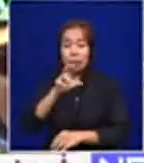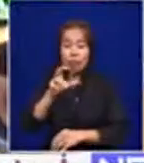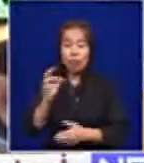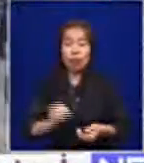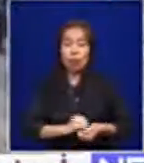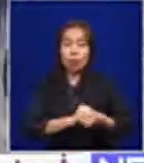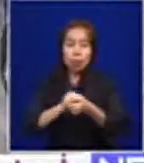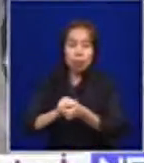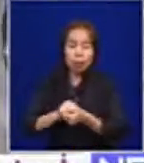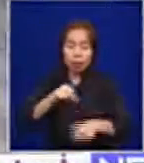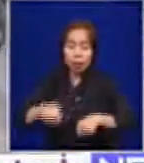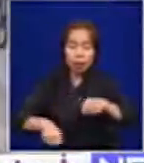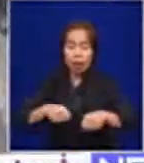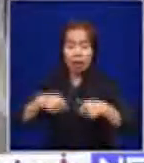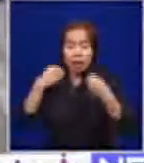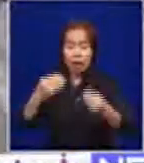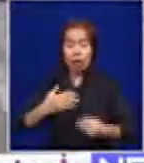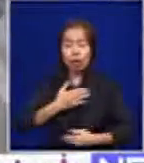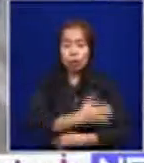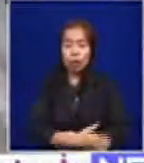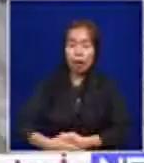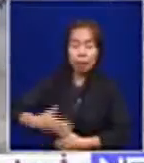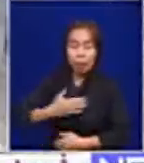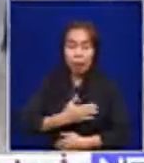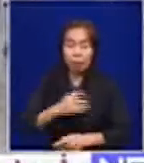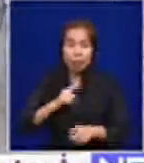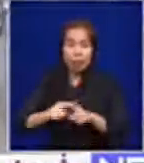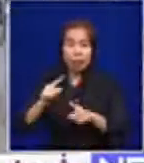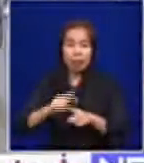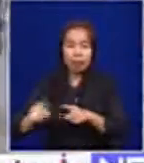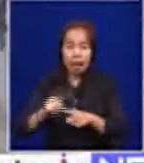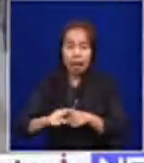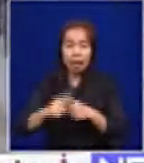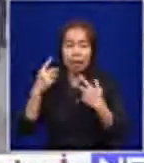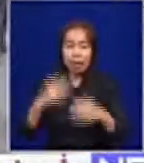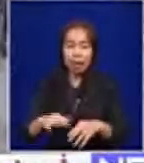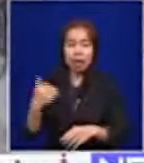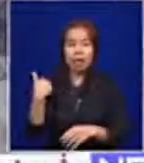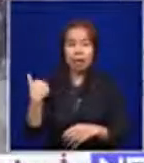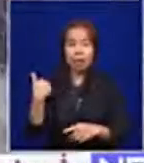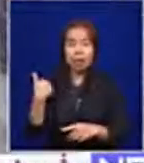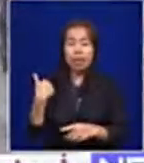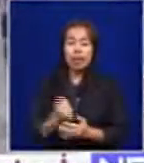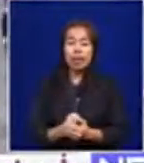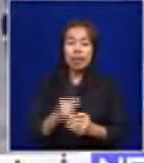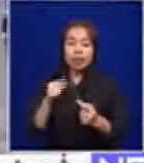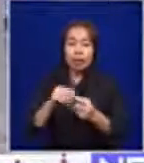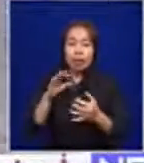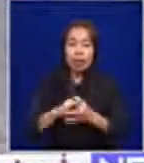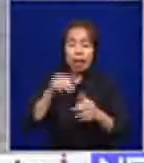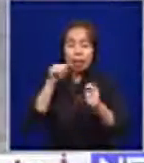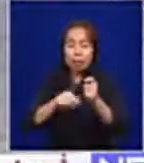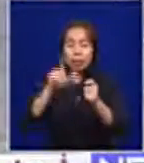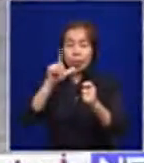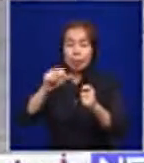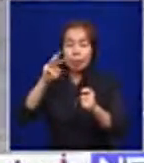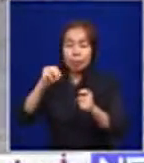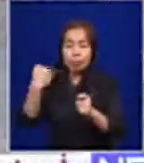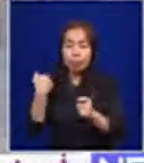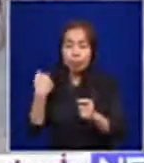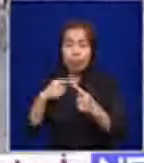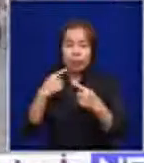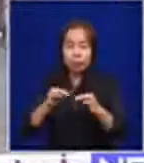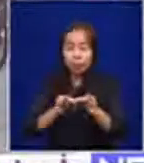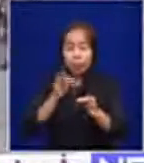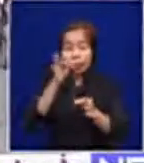านวันหยุดเพื่อสุขภาพรักสิ่งแวดล้อมไปตามเส้นทางจักรยานสายใหม่ลำปางแม่เมาะนะคะพร้อมกับเปิดตัวไบค์เลนเส้นทาง